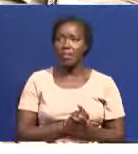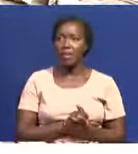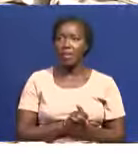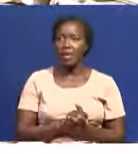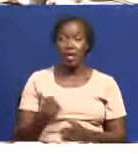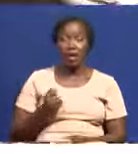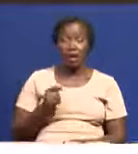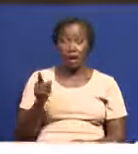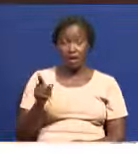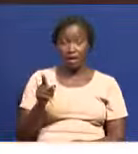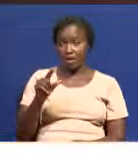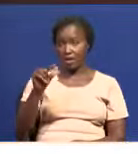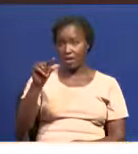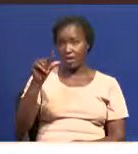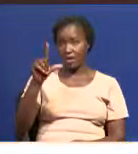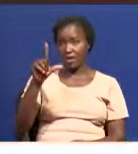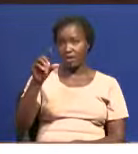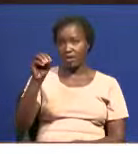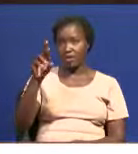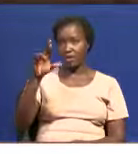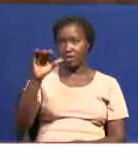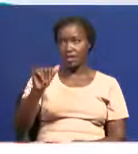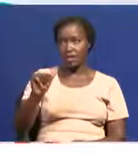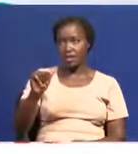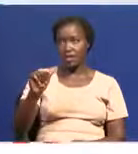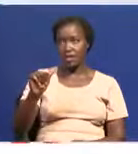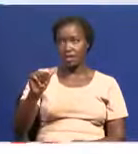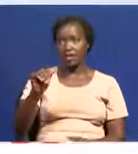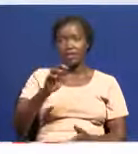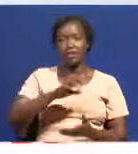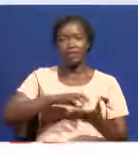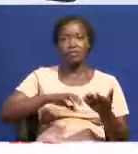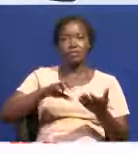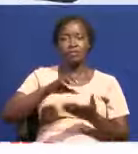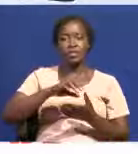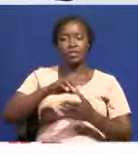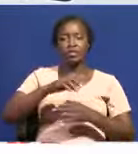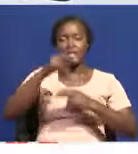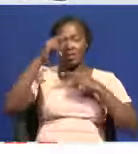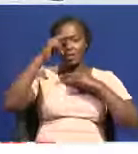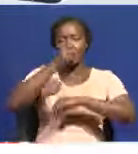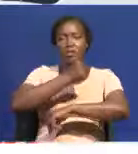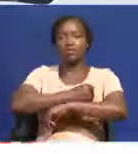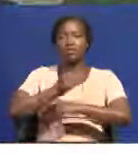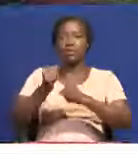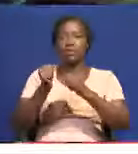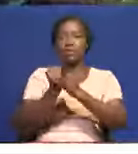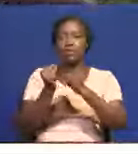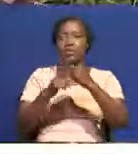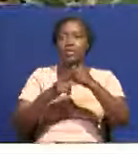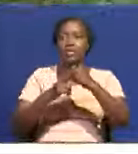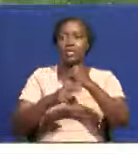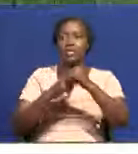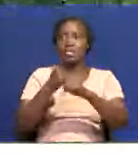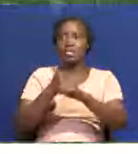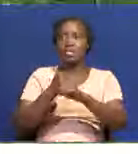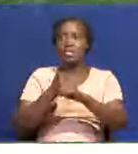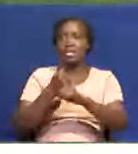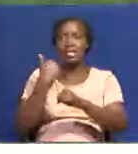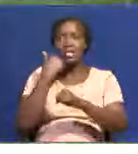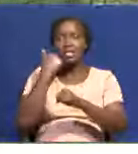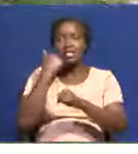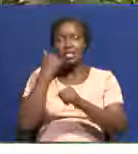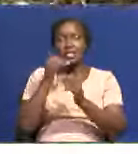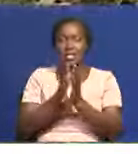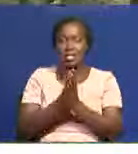Huyu ni Gloria Amoit, mwanafunzi wa shule ya upili ya Msitu ya St. Teresa mwenye umri wa miaka 17. Gloria amekuwa akiugua ugonjwa